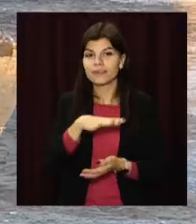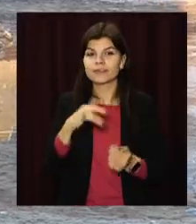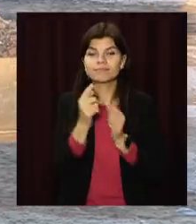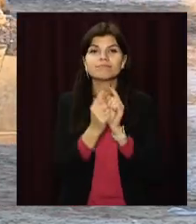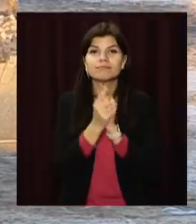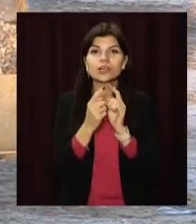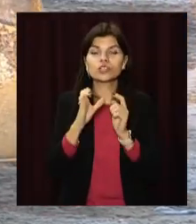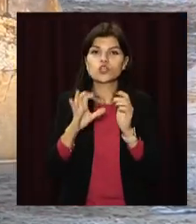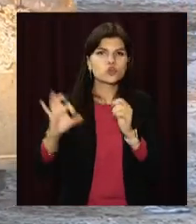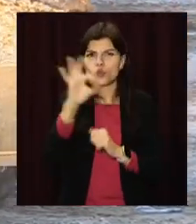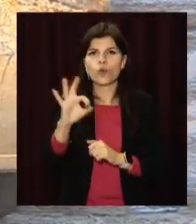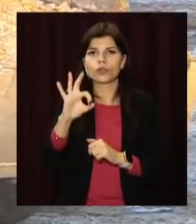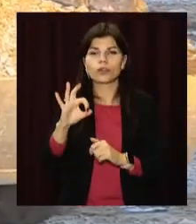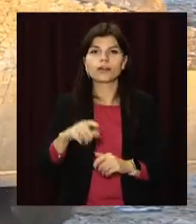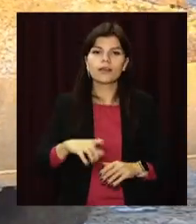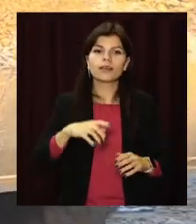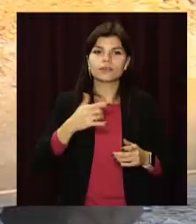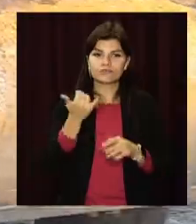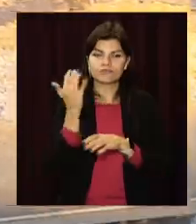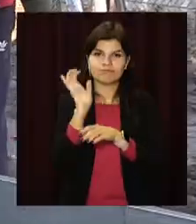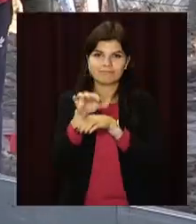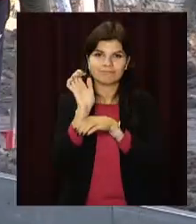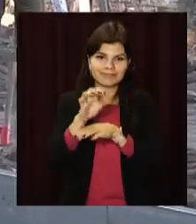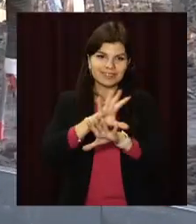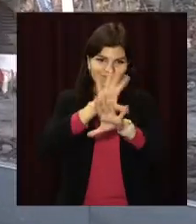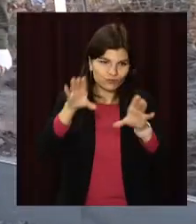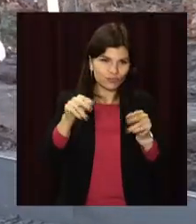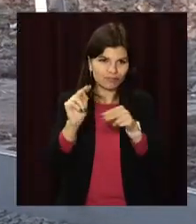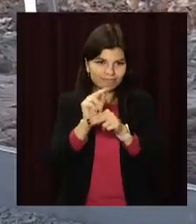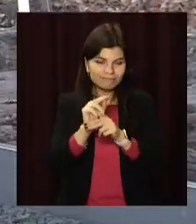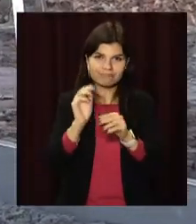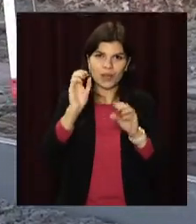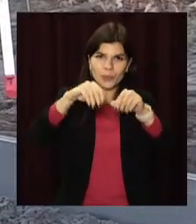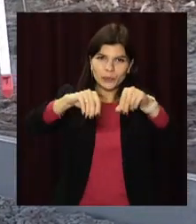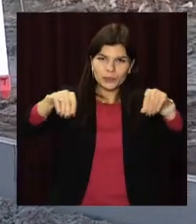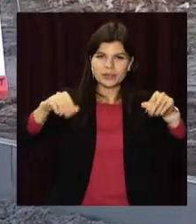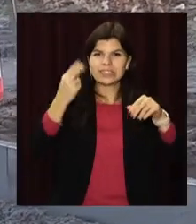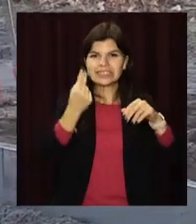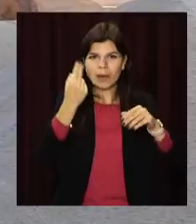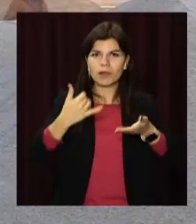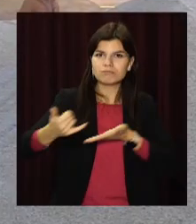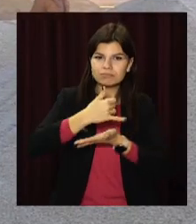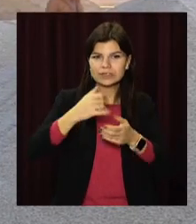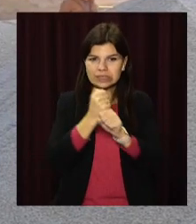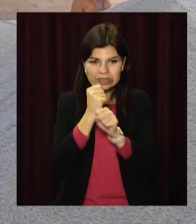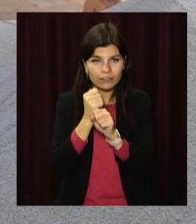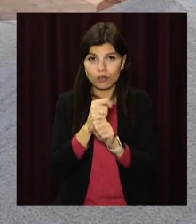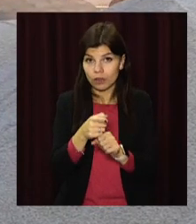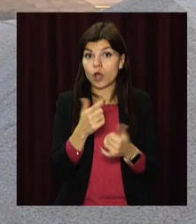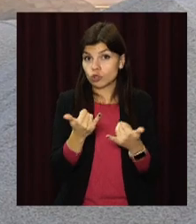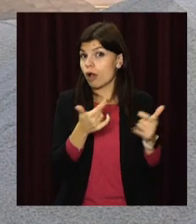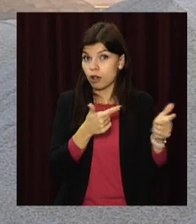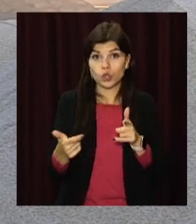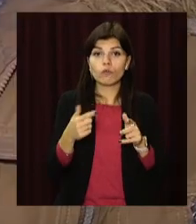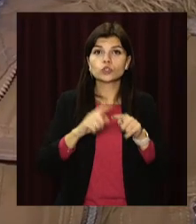фактично зводять з нуля. Екскаватори розвозять пісок та щебінь. Підрядники вже облаштували основу великого футбольного поля. Там все готове під